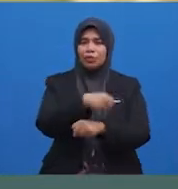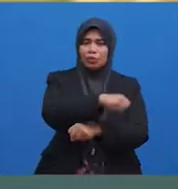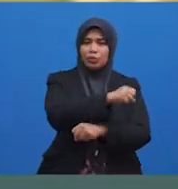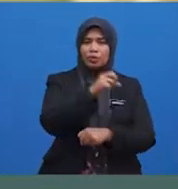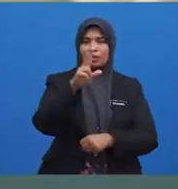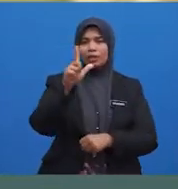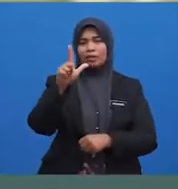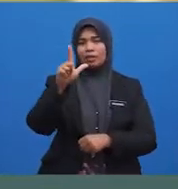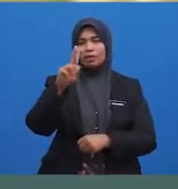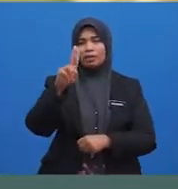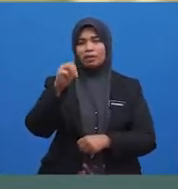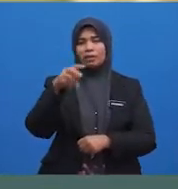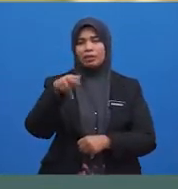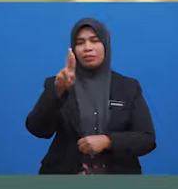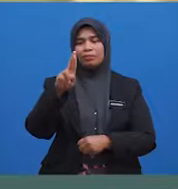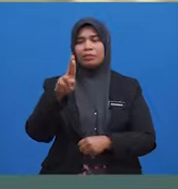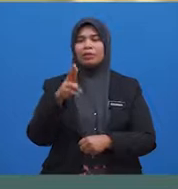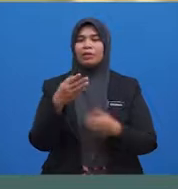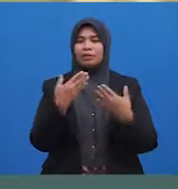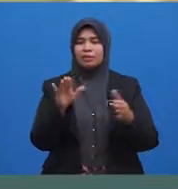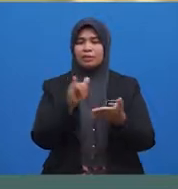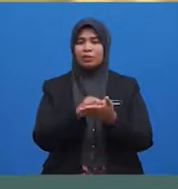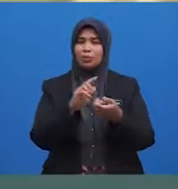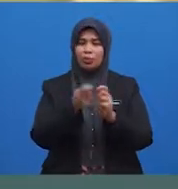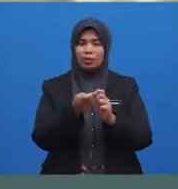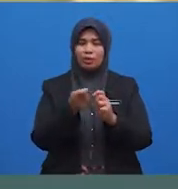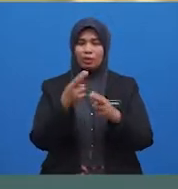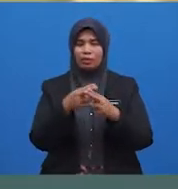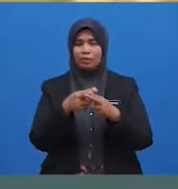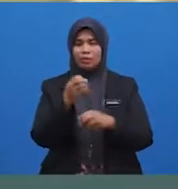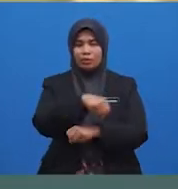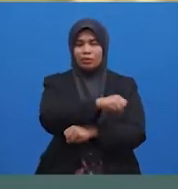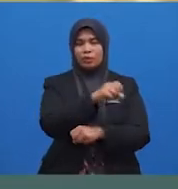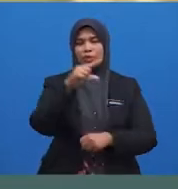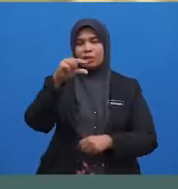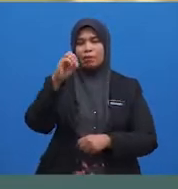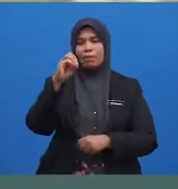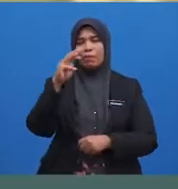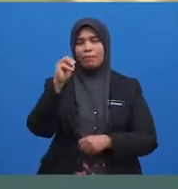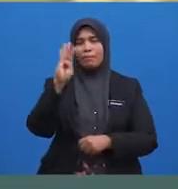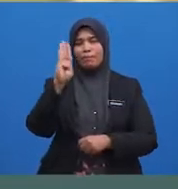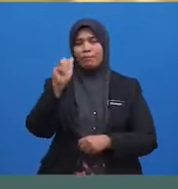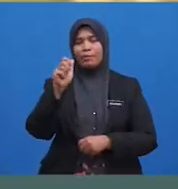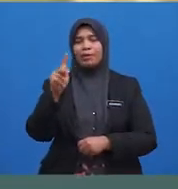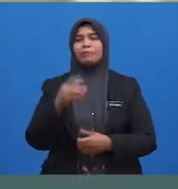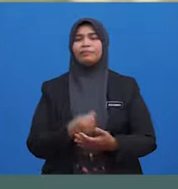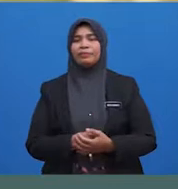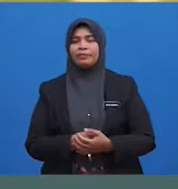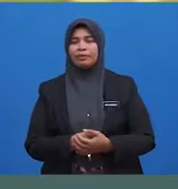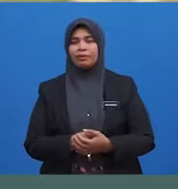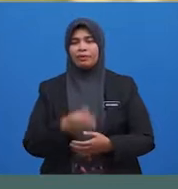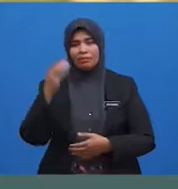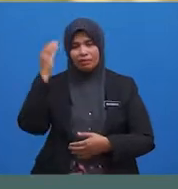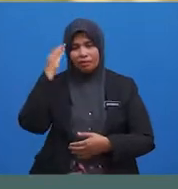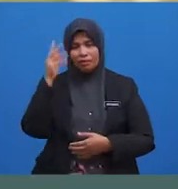begitu, nama sungai tersebut ditukar kepada Sungai Gombak pada tahun 1875. Tahukah